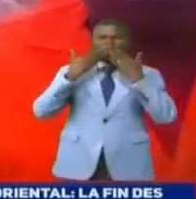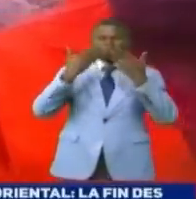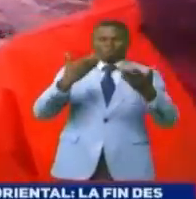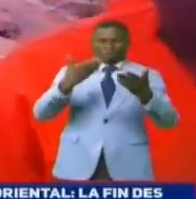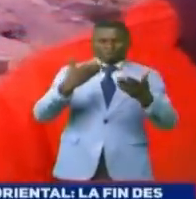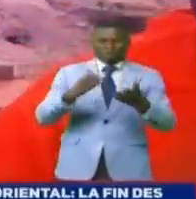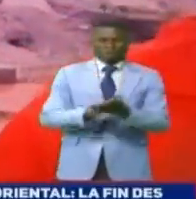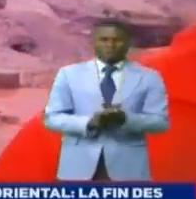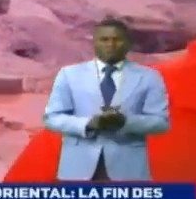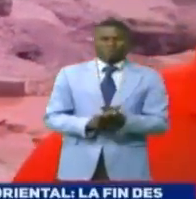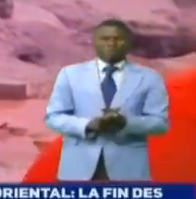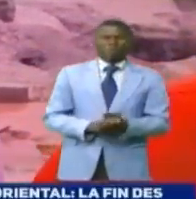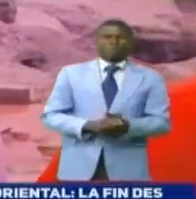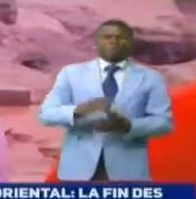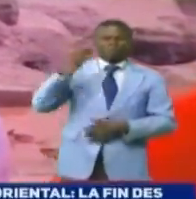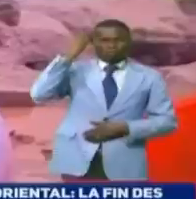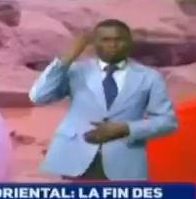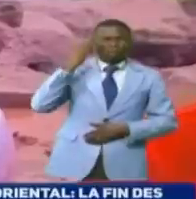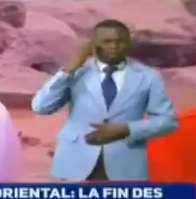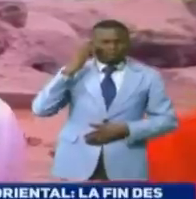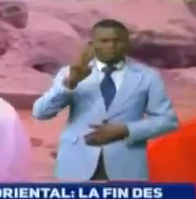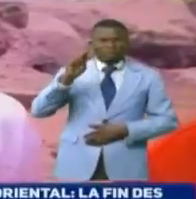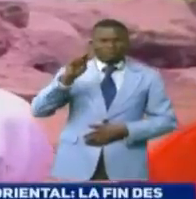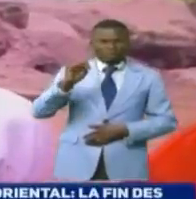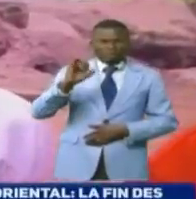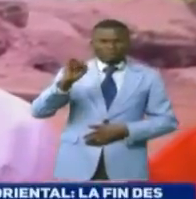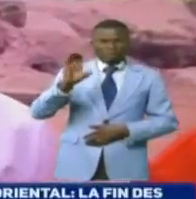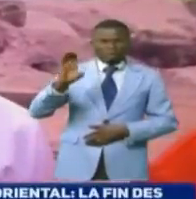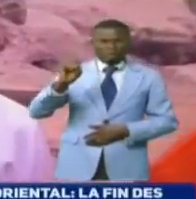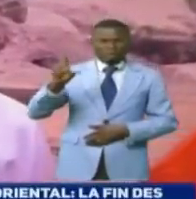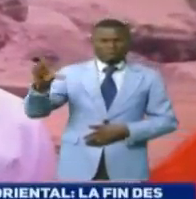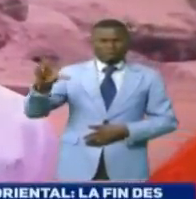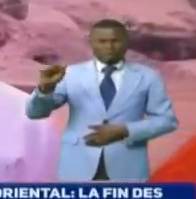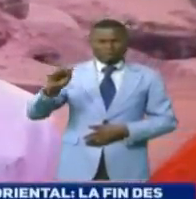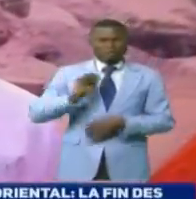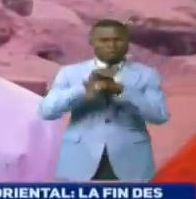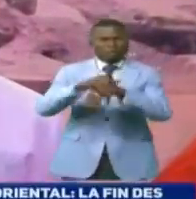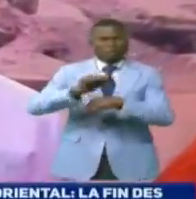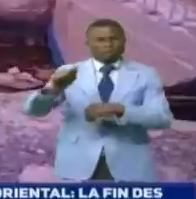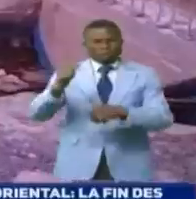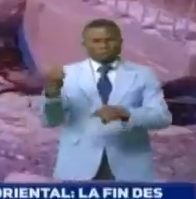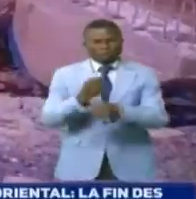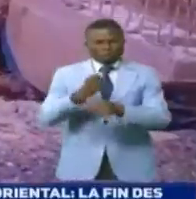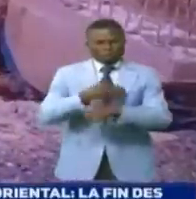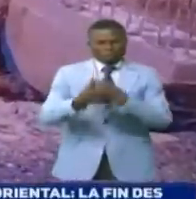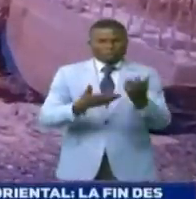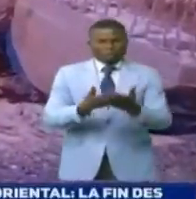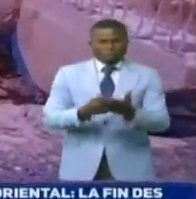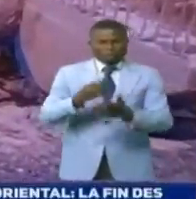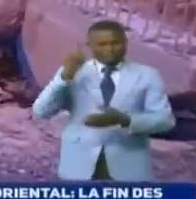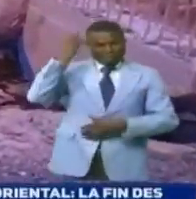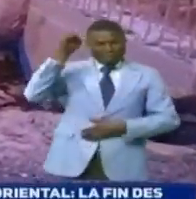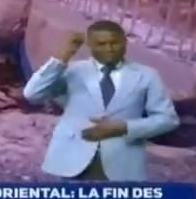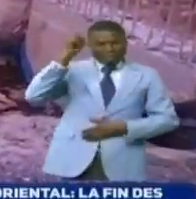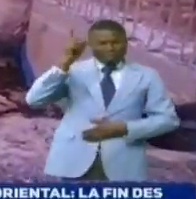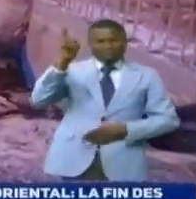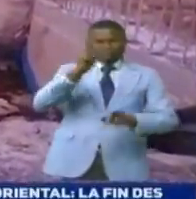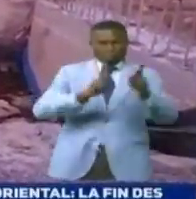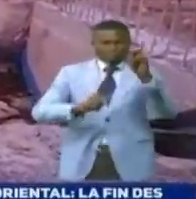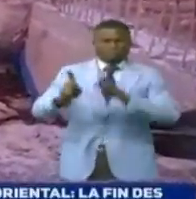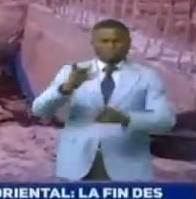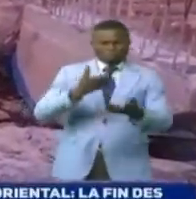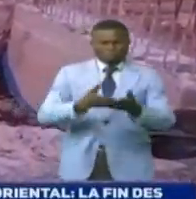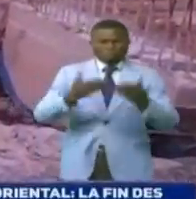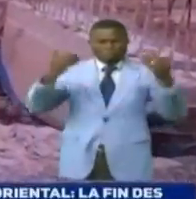Kazadi pour son implication personnelle dans la réalisation de ce travail. Les soucis majeurs et de la population et